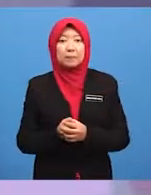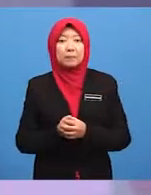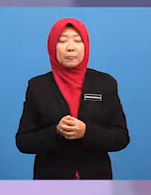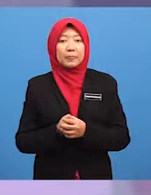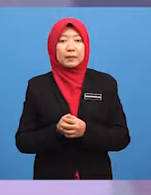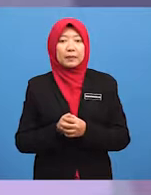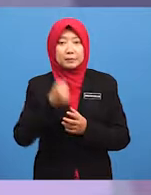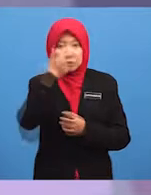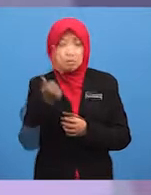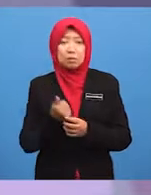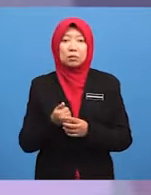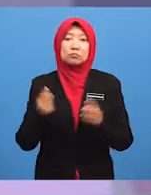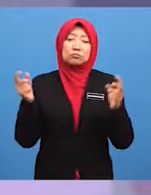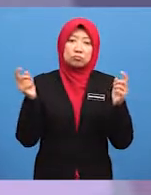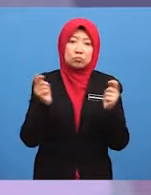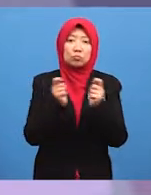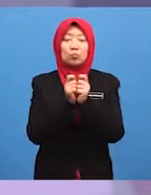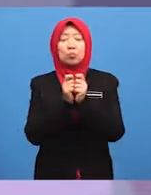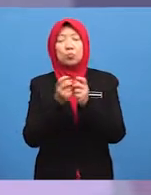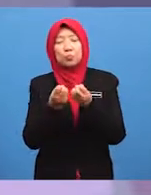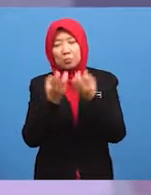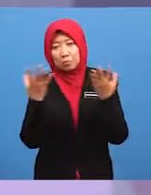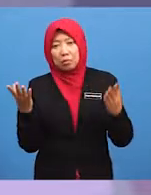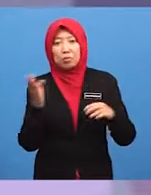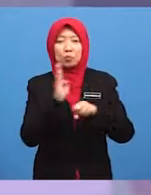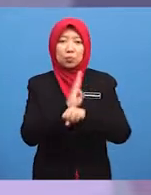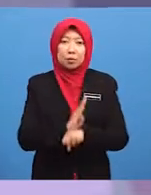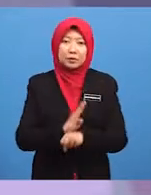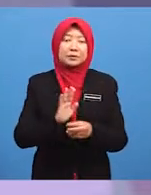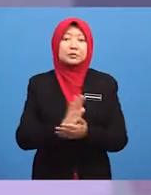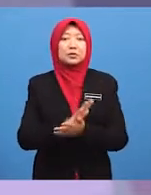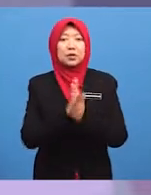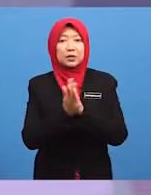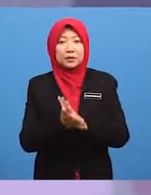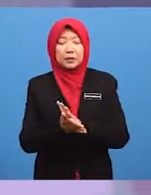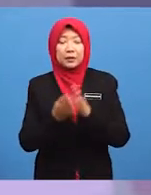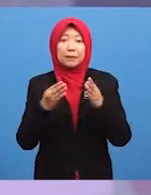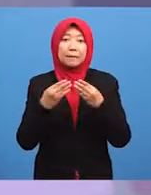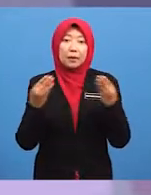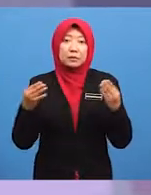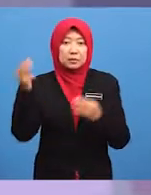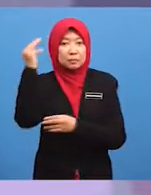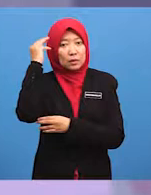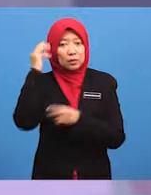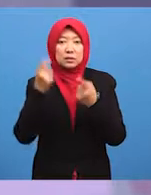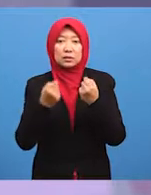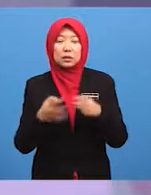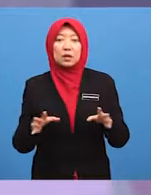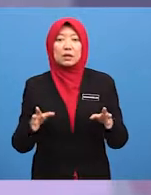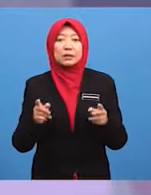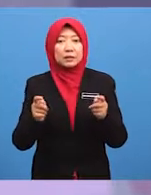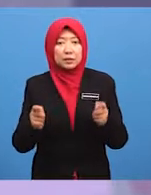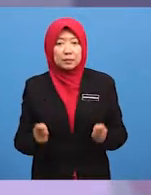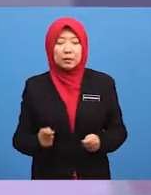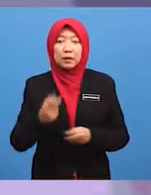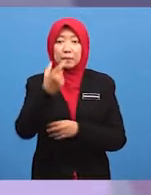Ekoran, pertembungan, pelbagai budaya. Maka bahasa Melayu telah menerima